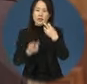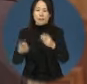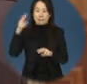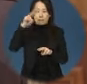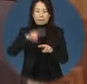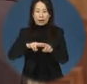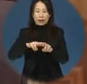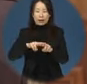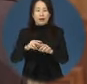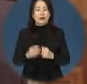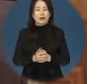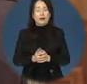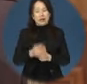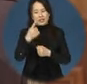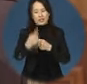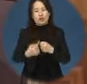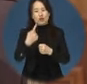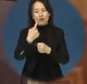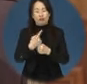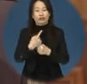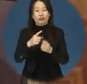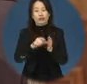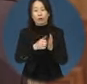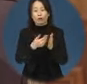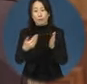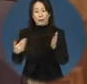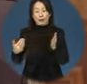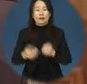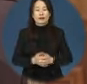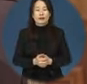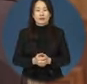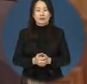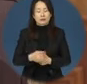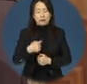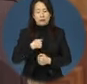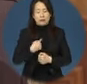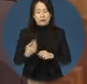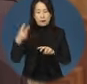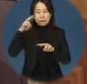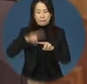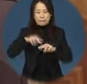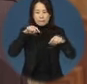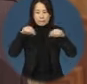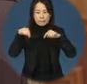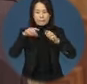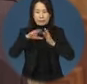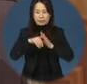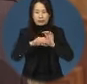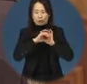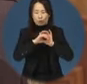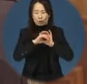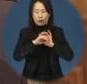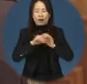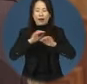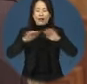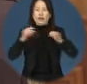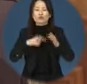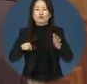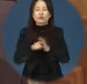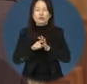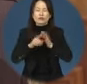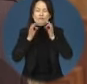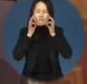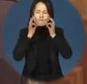쓰느냐 약 1년여 예 지났습니다 많은 제가 됐을 때 한참 이제 그러나 극복을 위한 여러 가지 노력을 하는